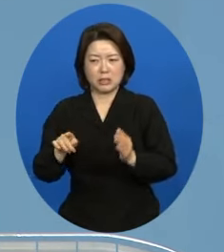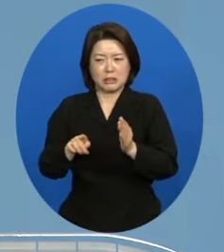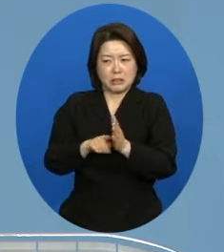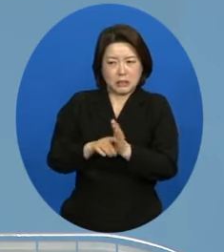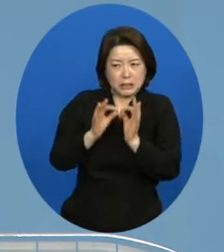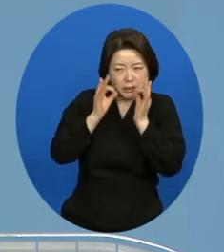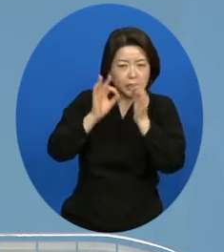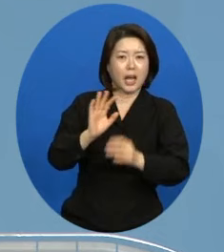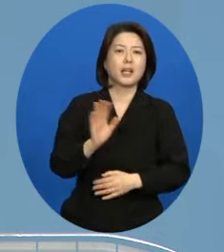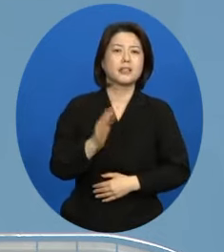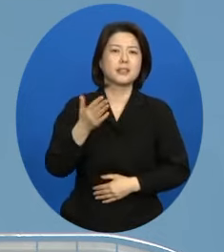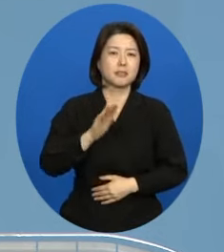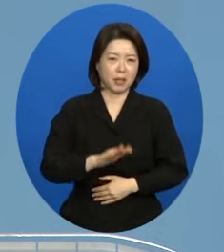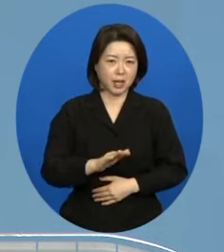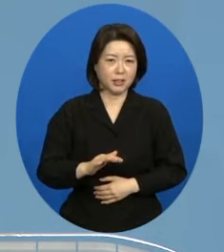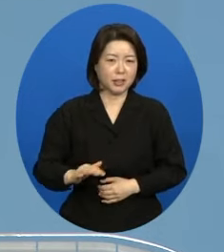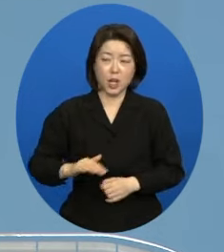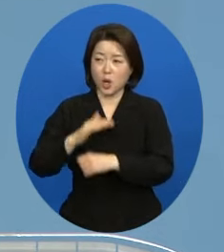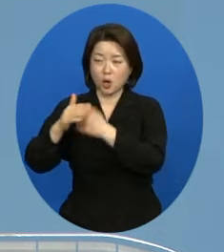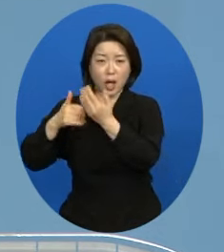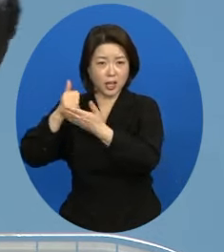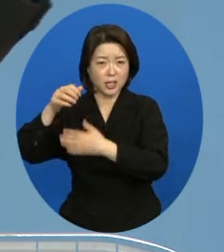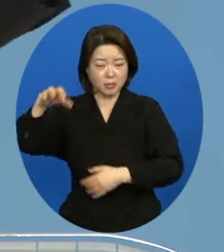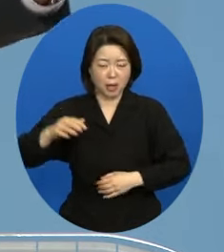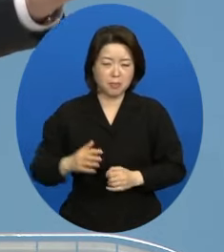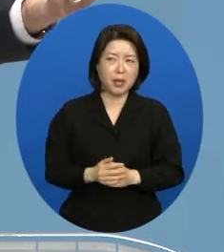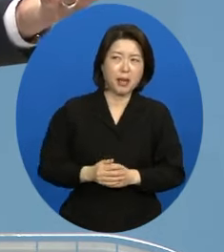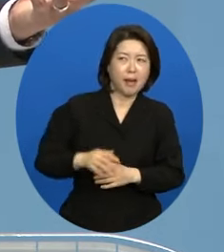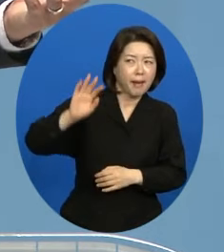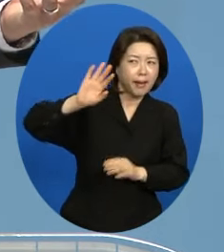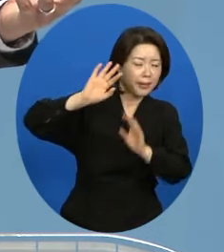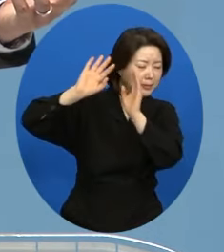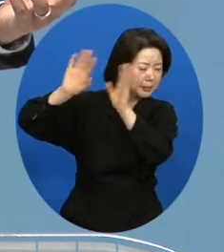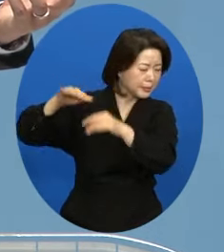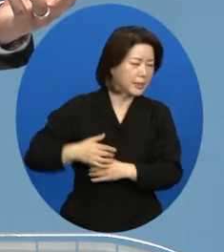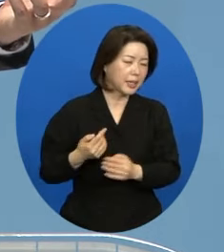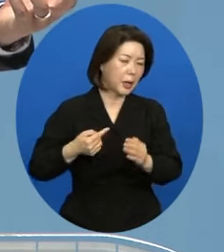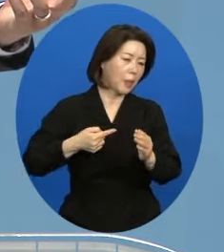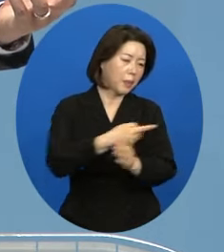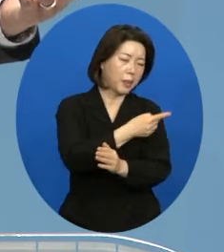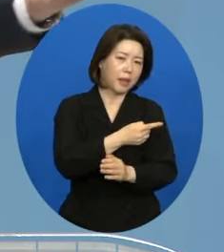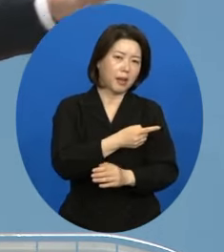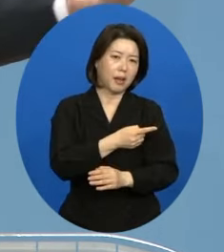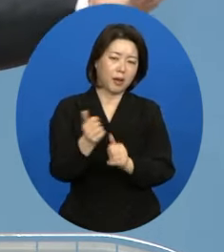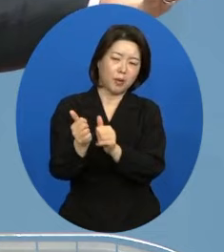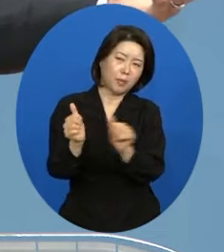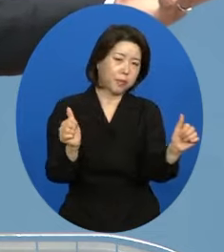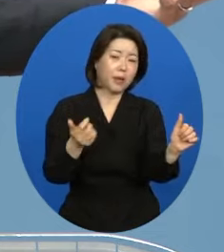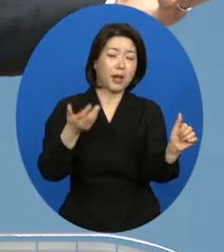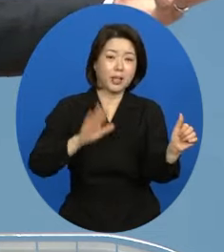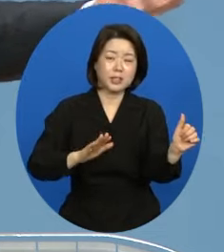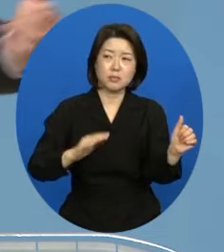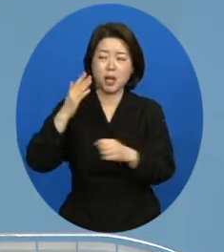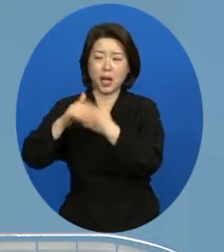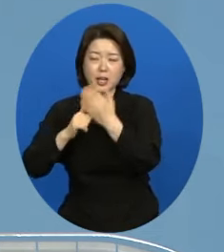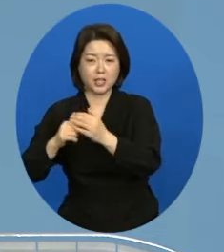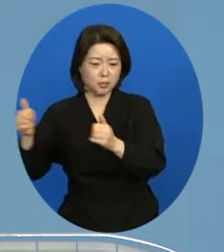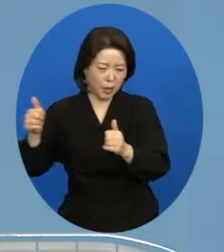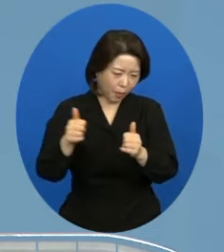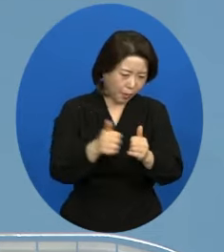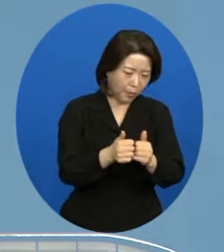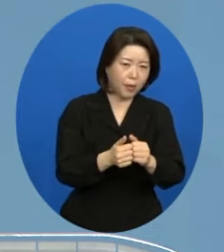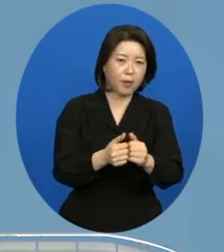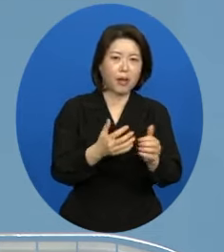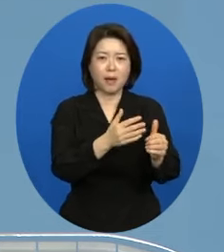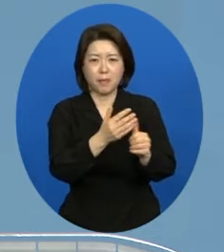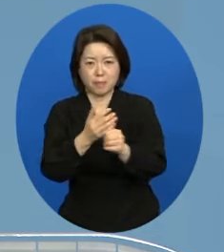않았어도 우리는 하나님께 신실하지 못하여 바람을어도 하나님 우리를 버리지 아니하시고 그의